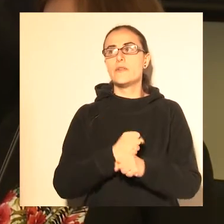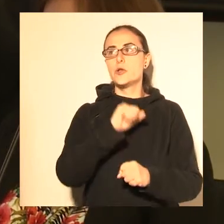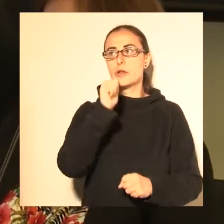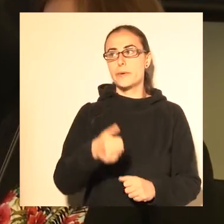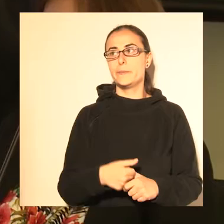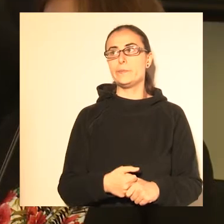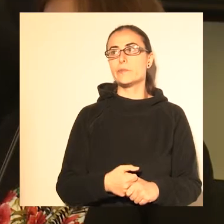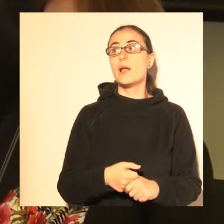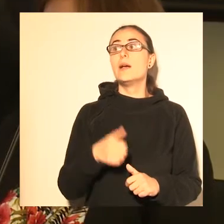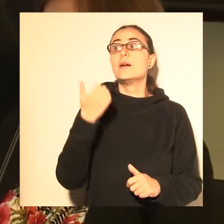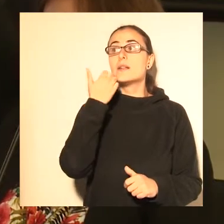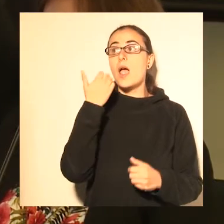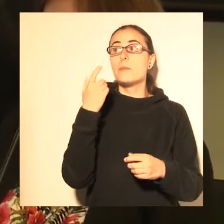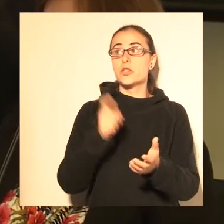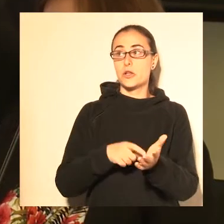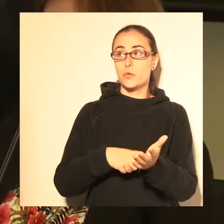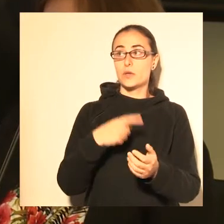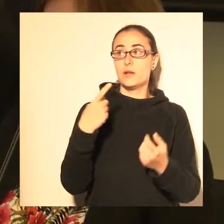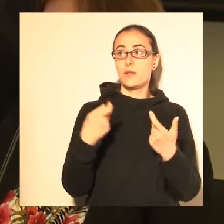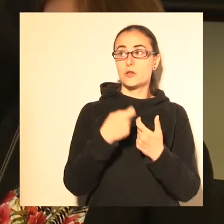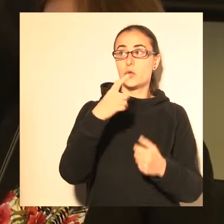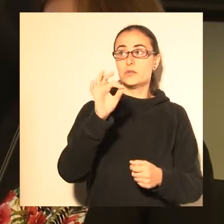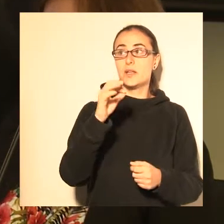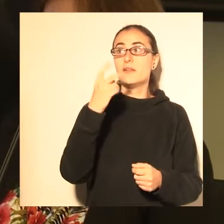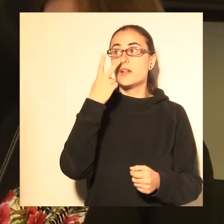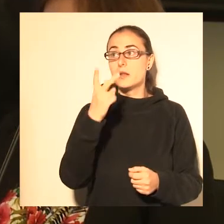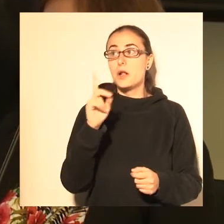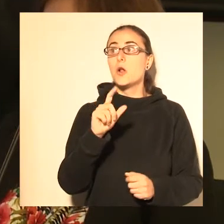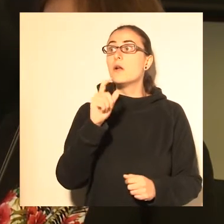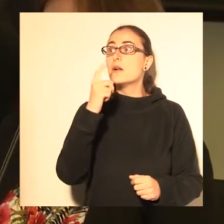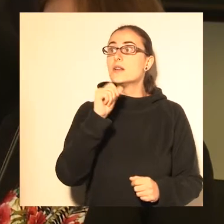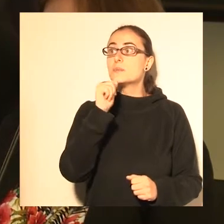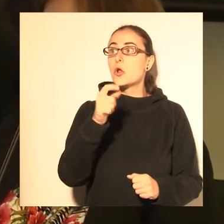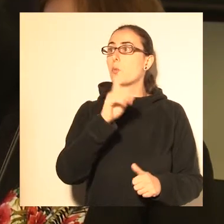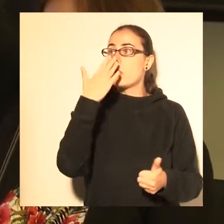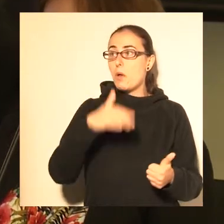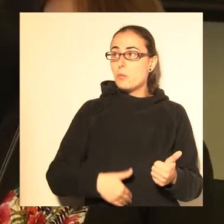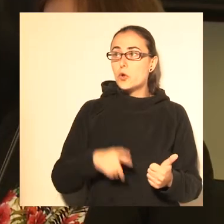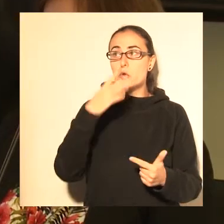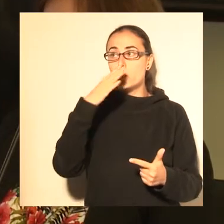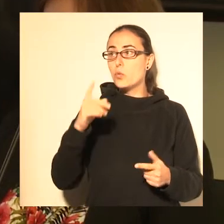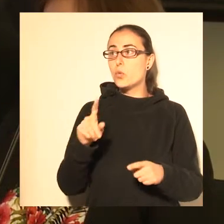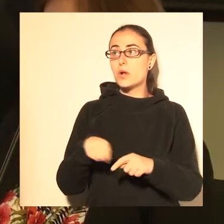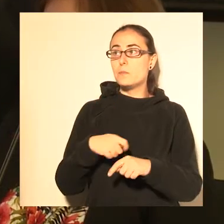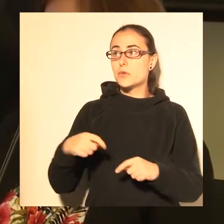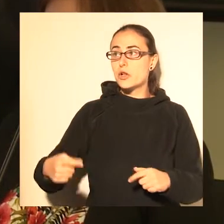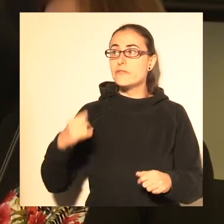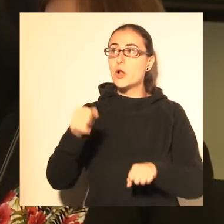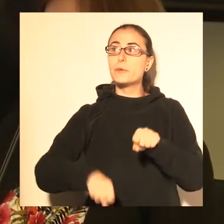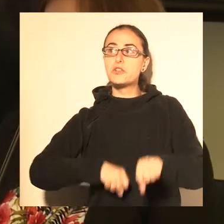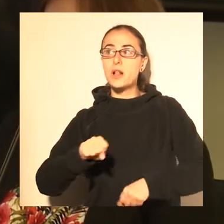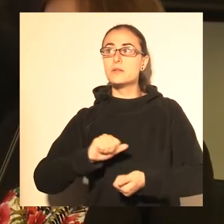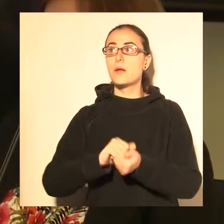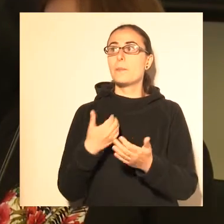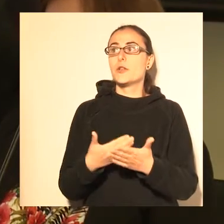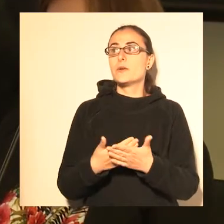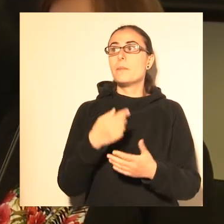nu faci nimic cu copilul ăla ei când am introdus taxa de 150 RON Se vedeți că nu mai lipsește nimeni nu mai doare burta nu mai vine cu